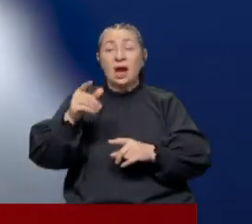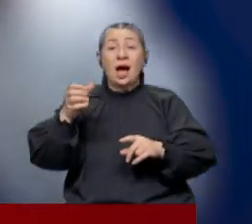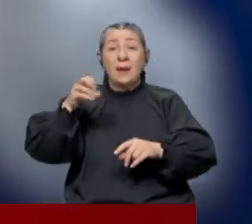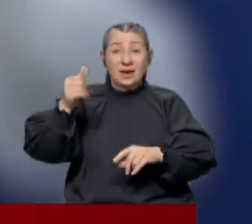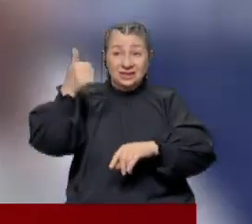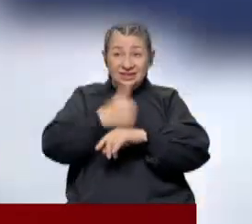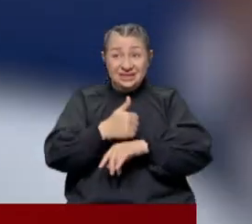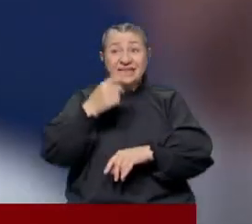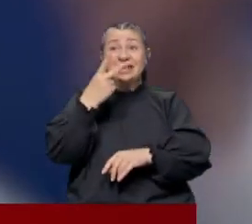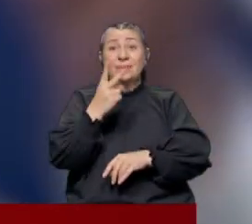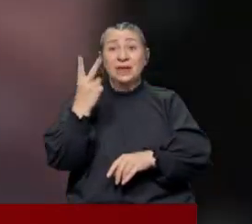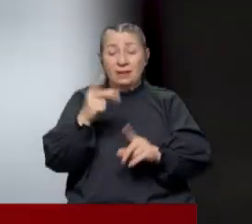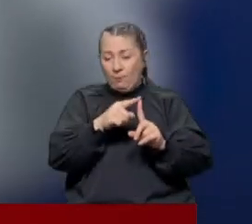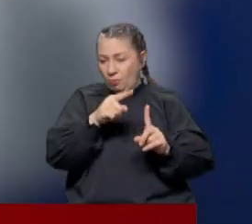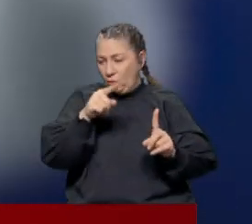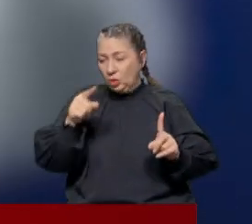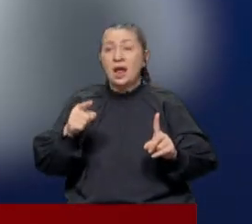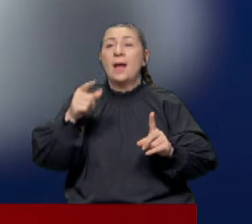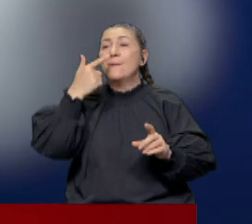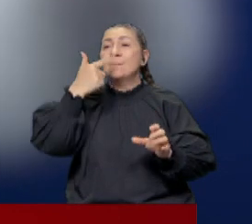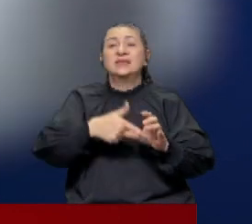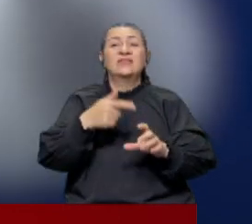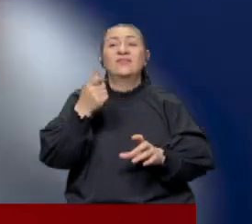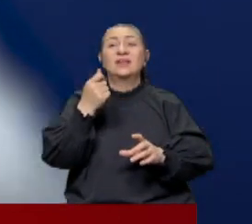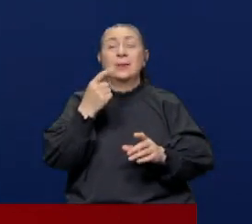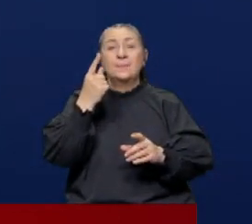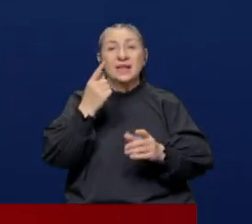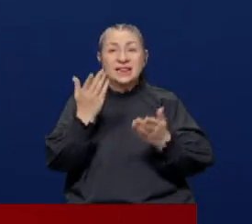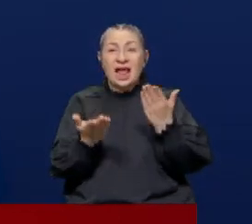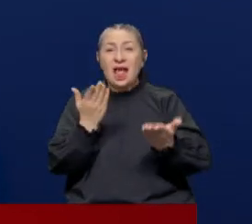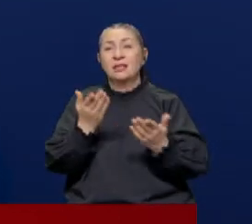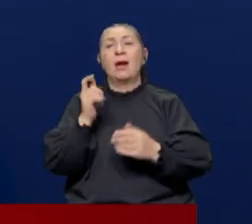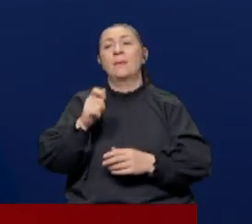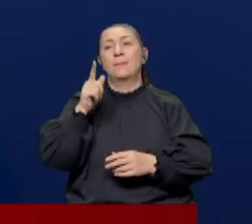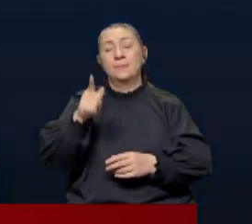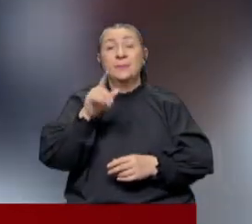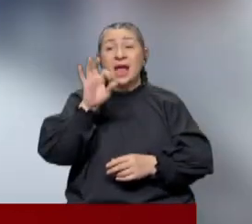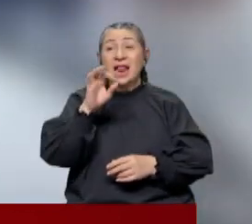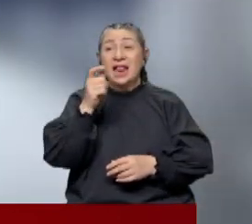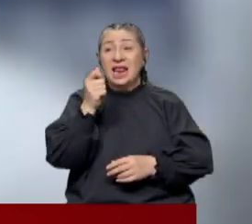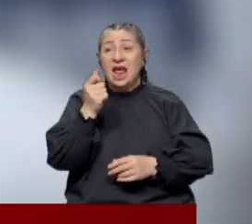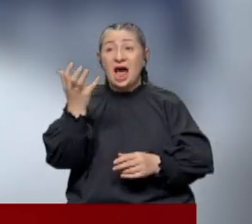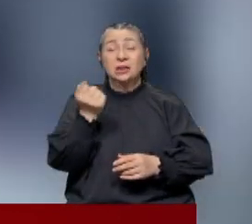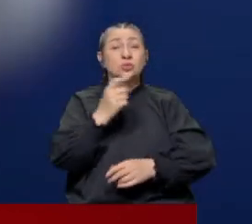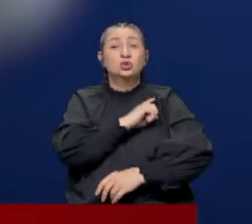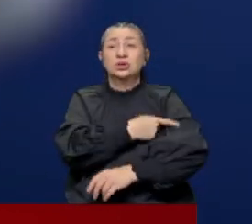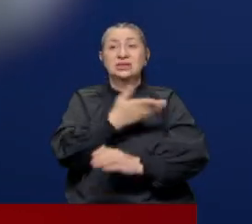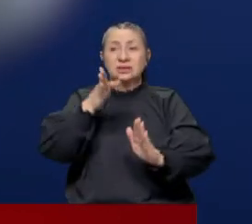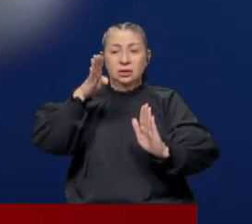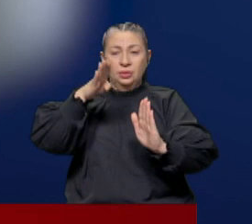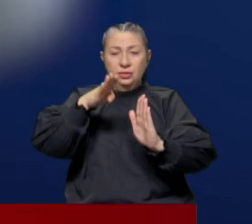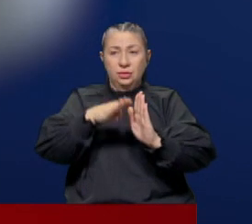iktidara geldiği 2002'den bugüne akaryakıt fiyatları üzerinden bir kıyaslama yaptı. 50 liranın alım gücünün nasıl